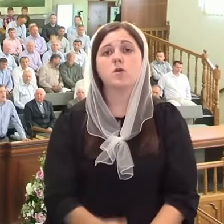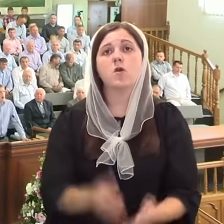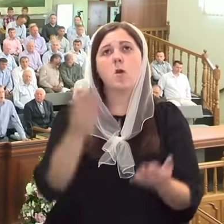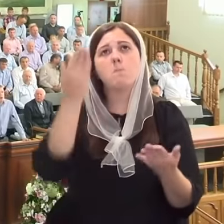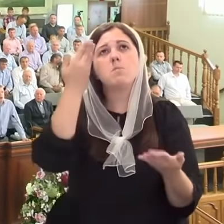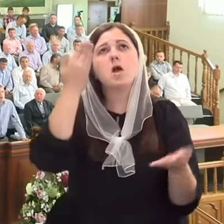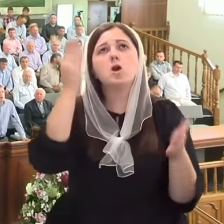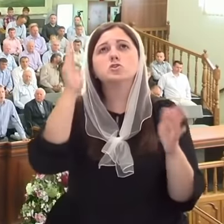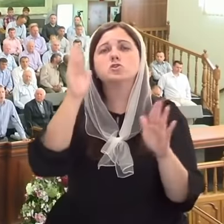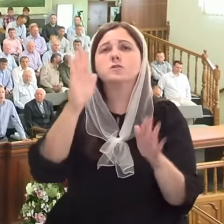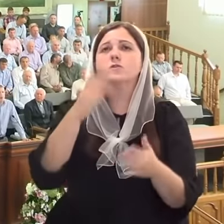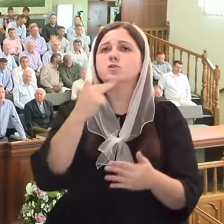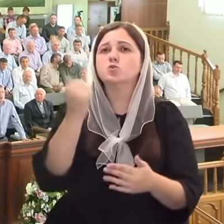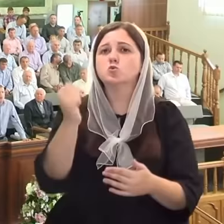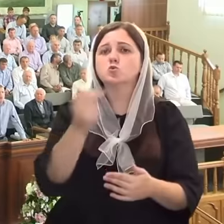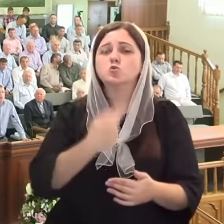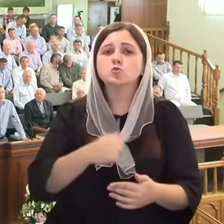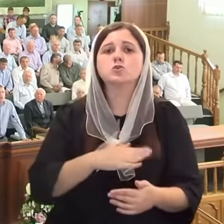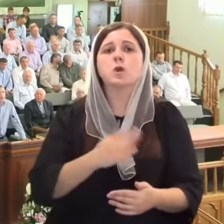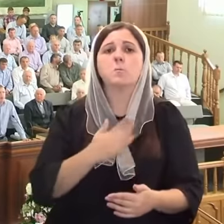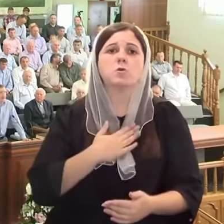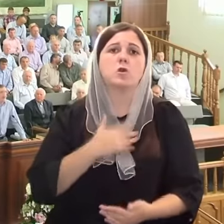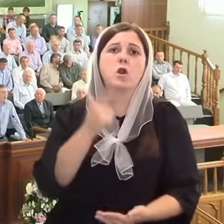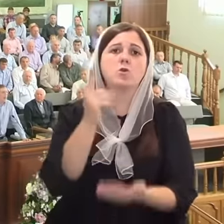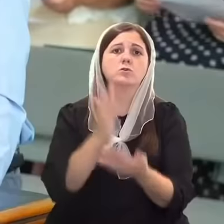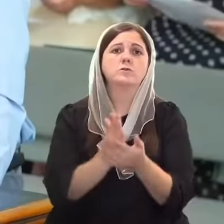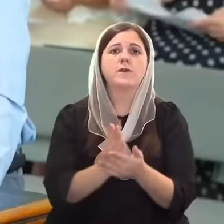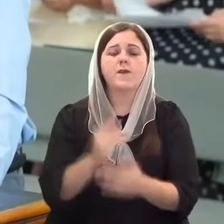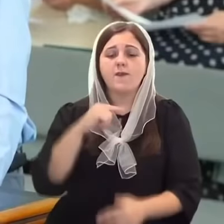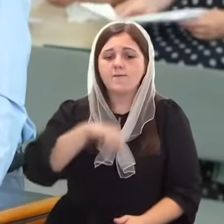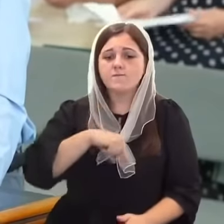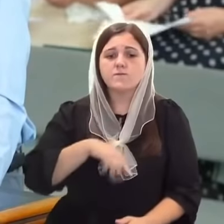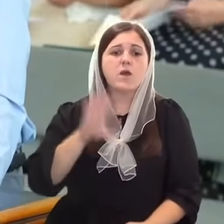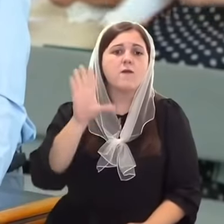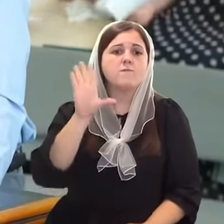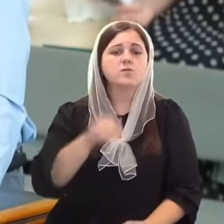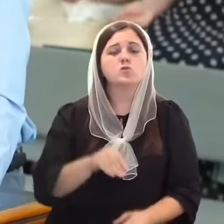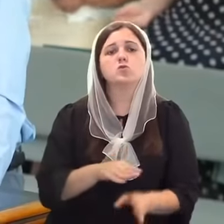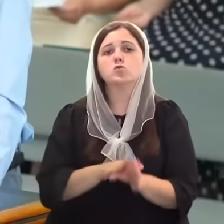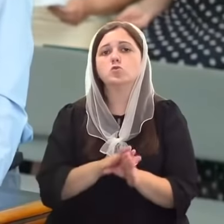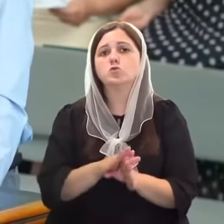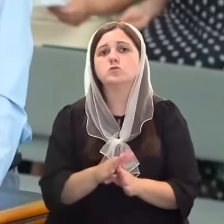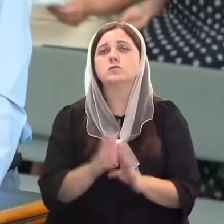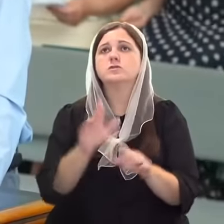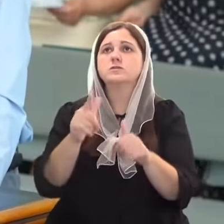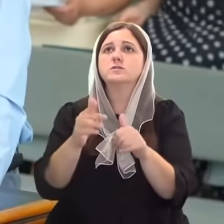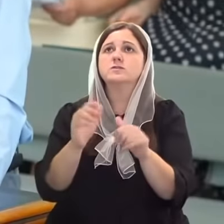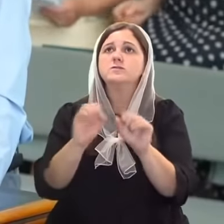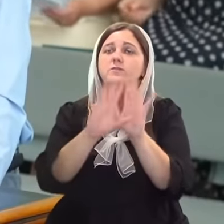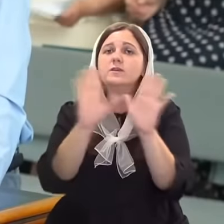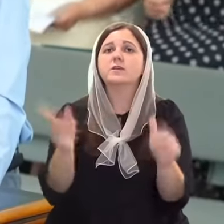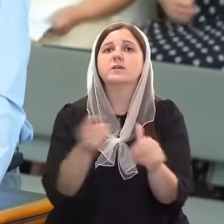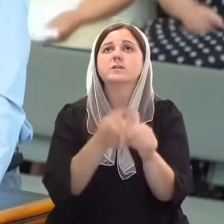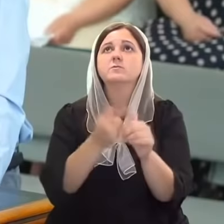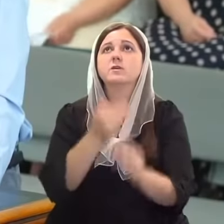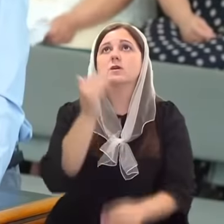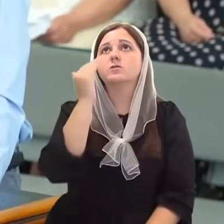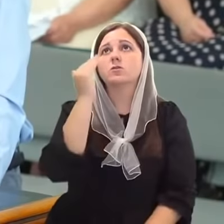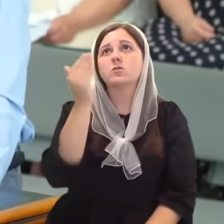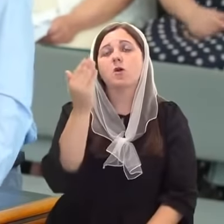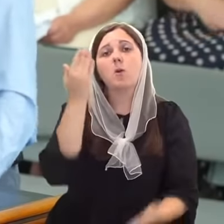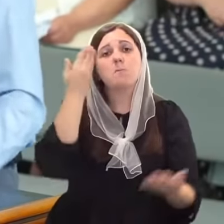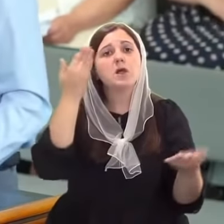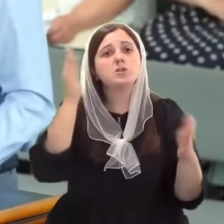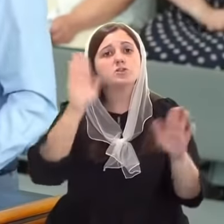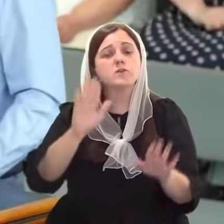Благослови душа моя Господа и вся внутренность моя, святое имя Его.